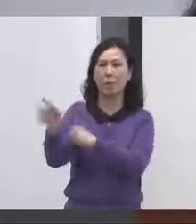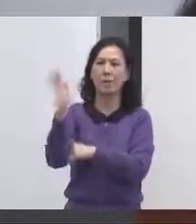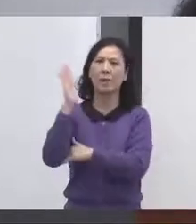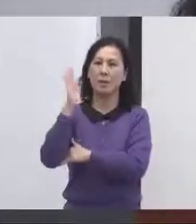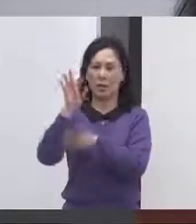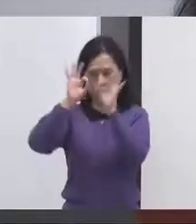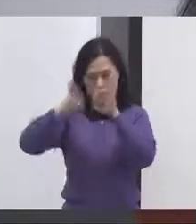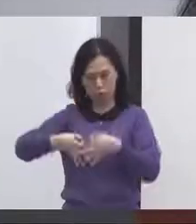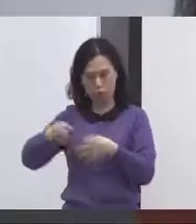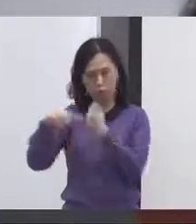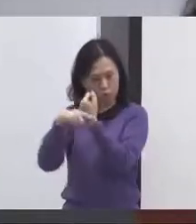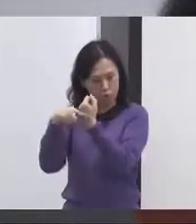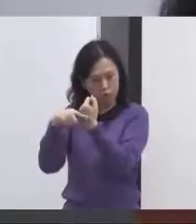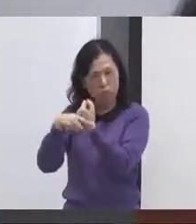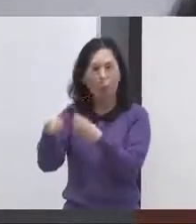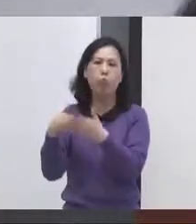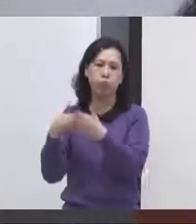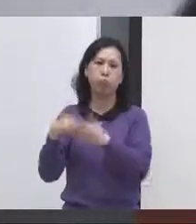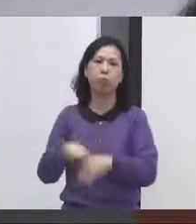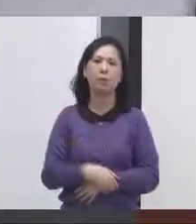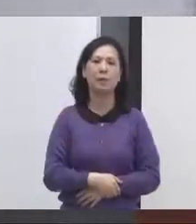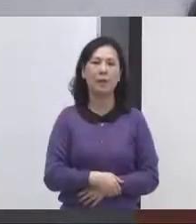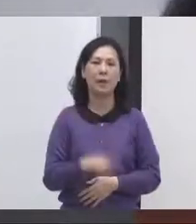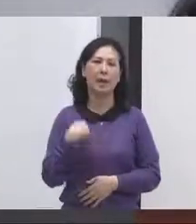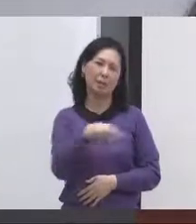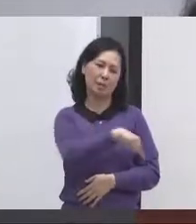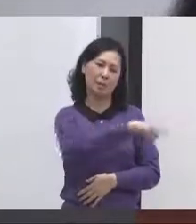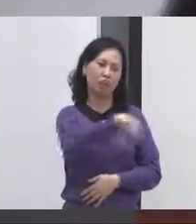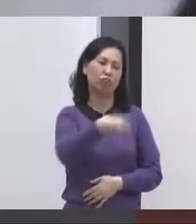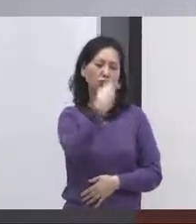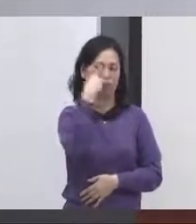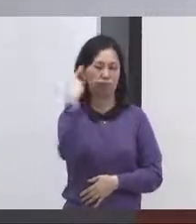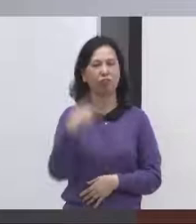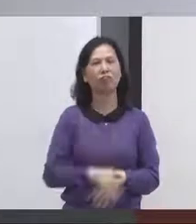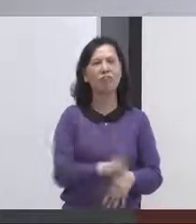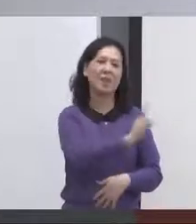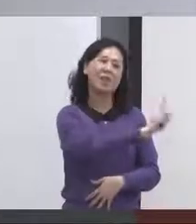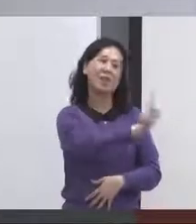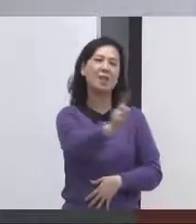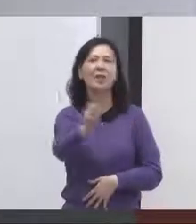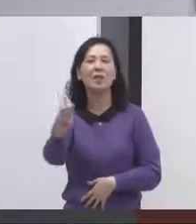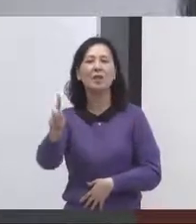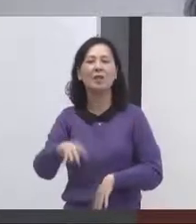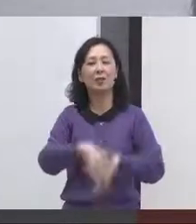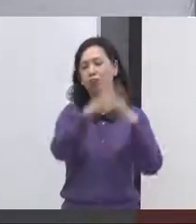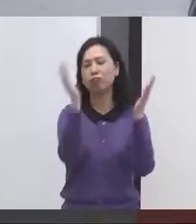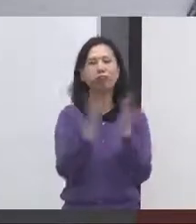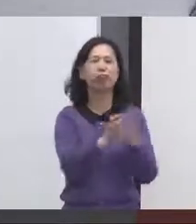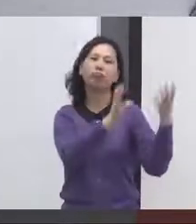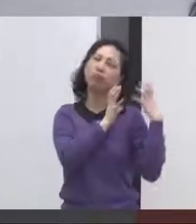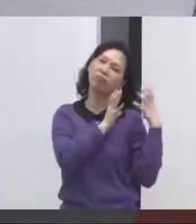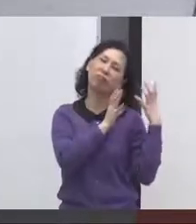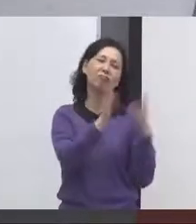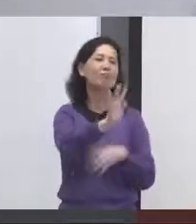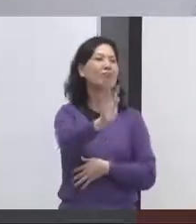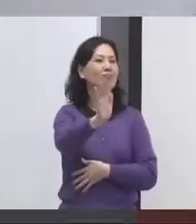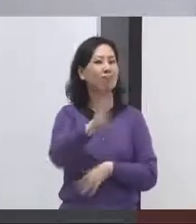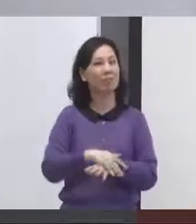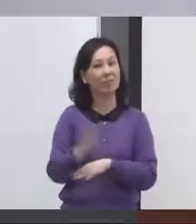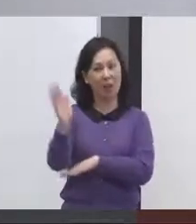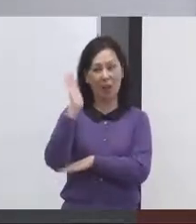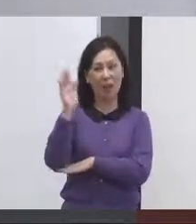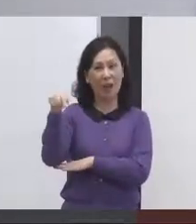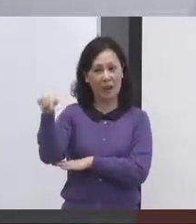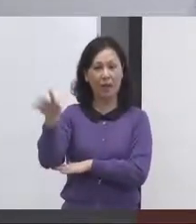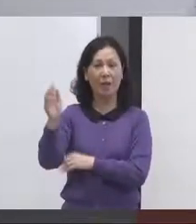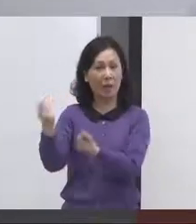那所以我自己的想象啊，就是我们很懒惰啦，不想要所有事情都是永远都在民间做。那政府有这样的一个